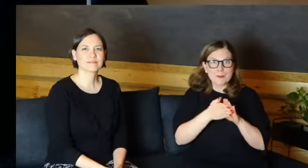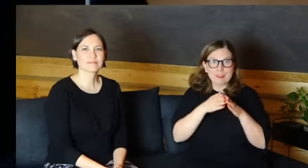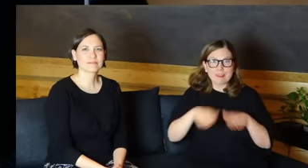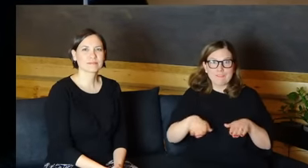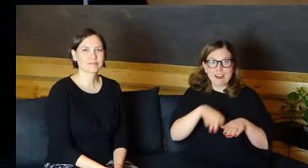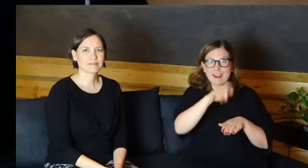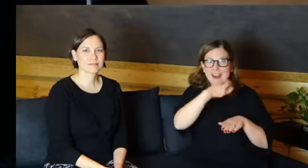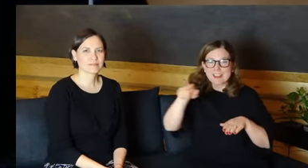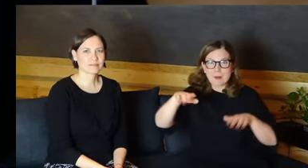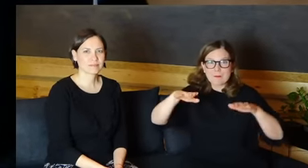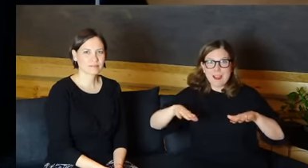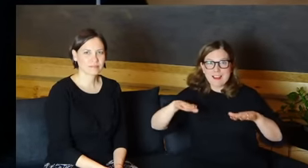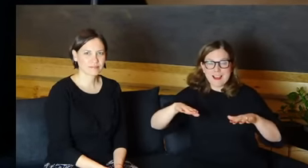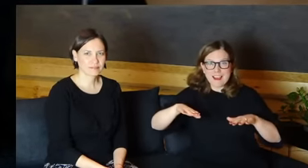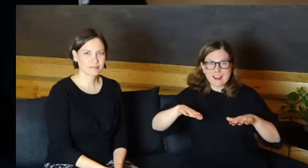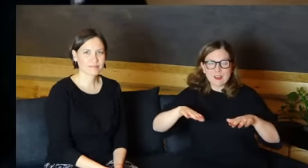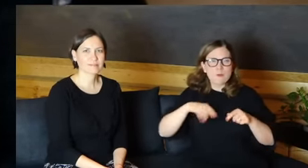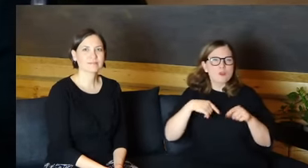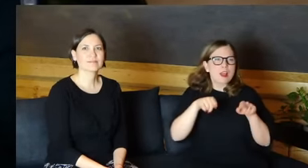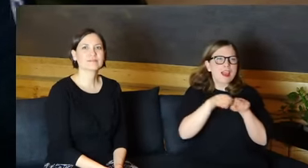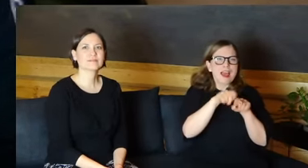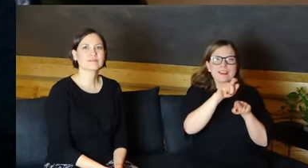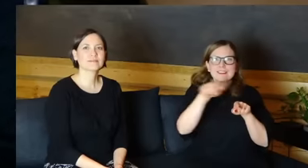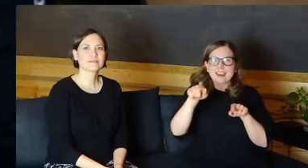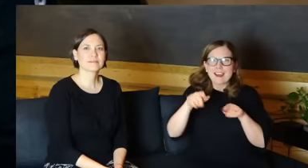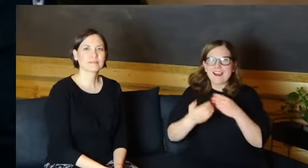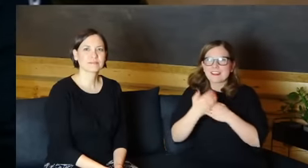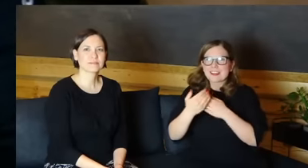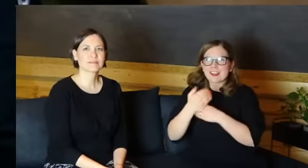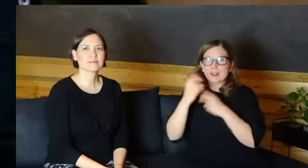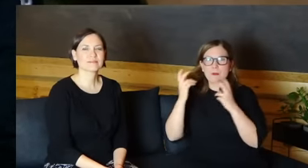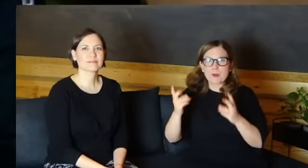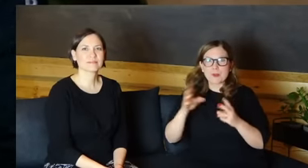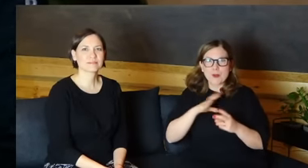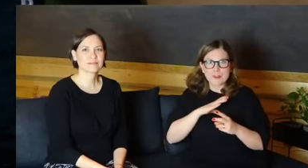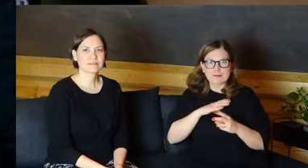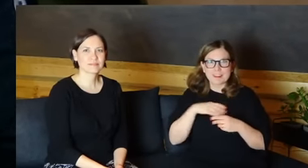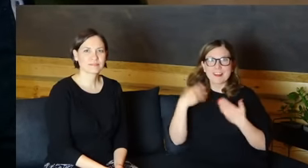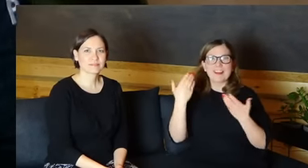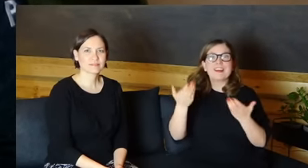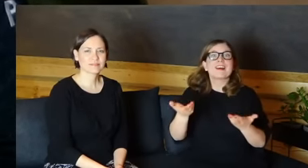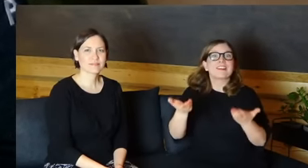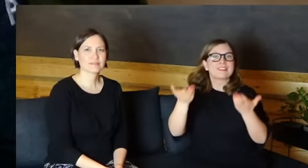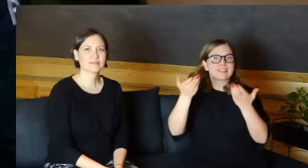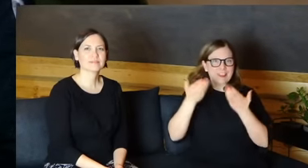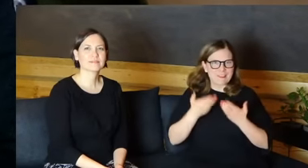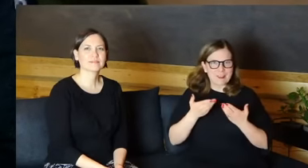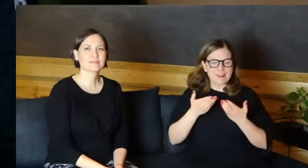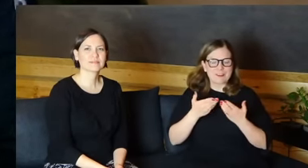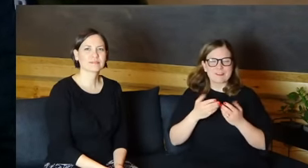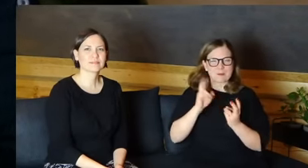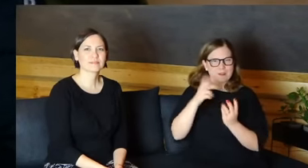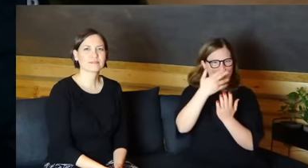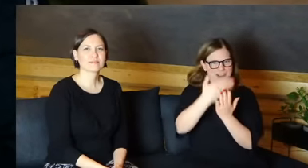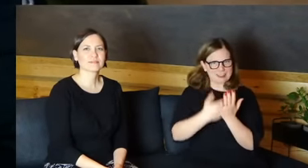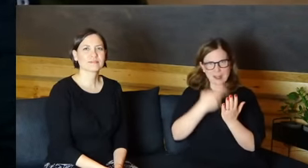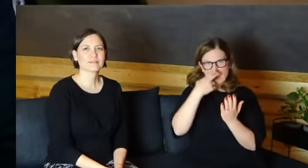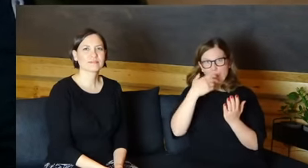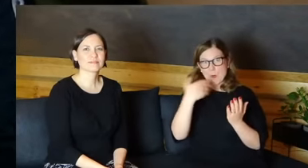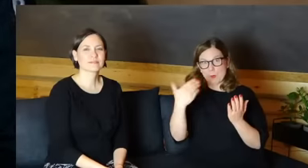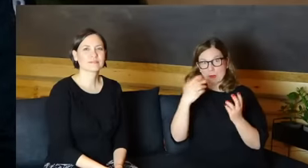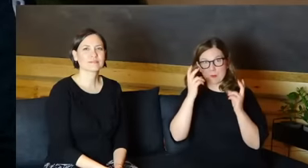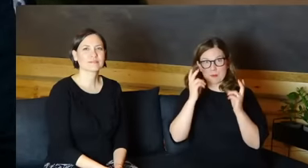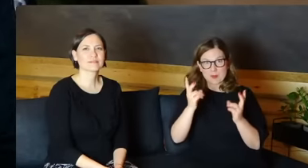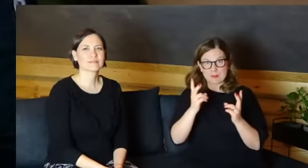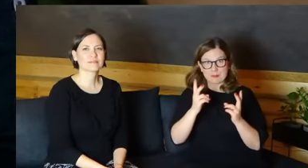sitten on myös läheisiä ja asiakkaita. Ja täällä listoilla on sitten myös vähän ulkopuolisikin, eli